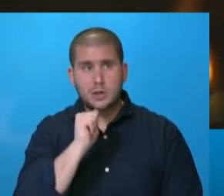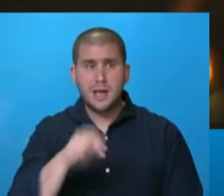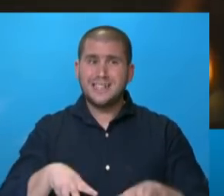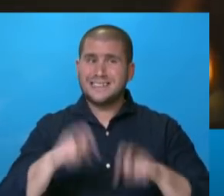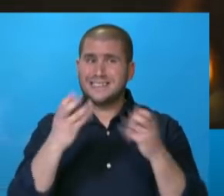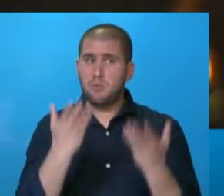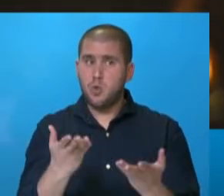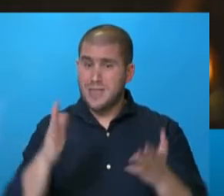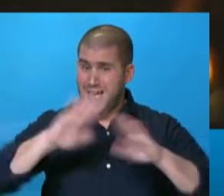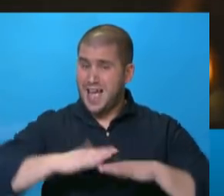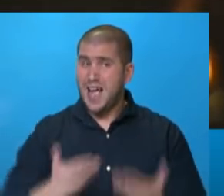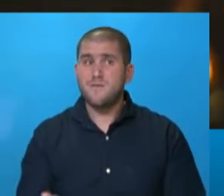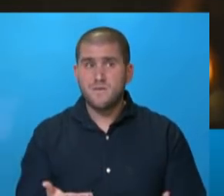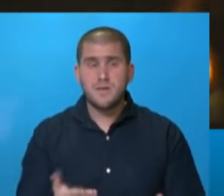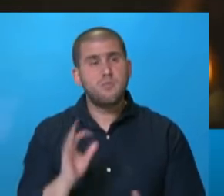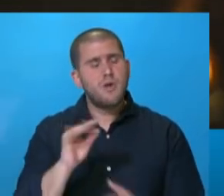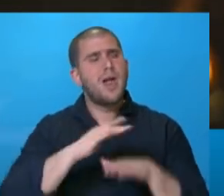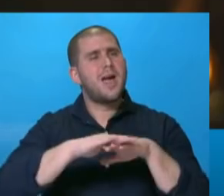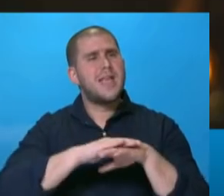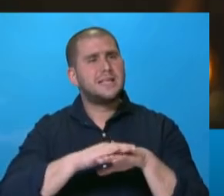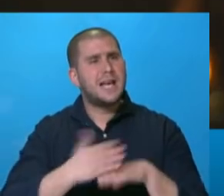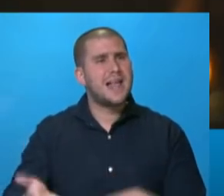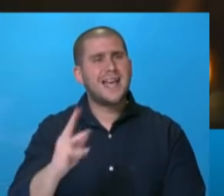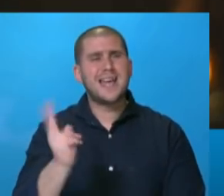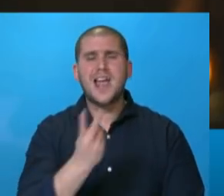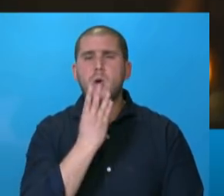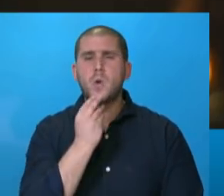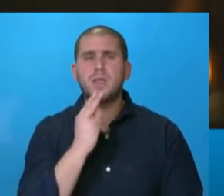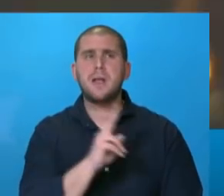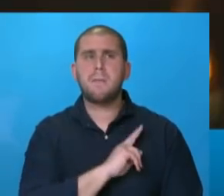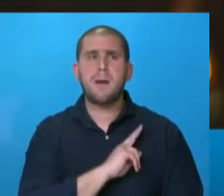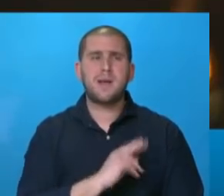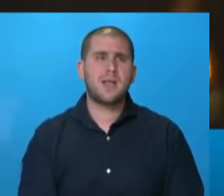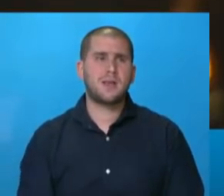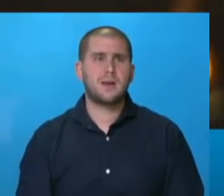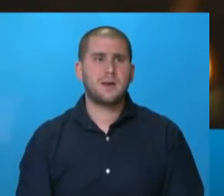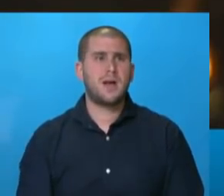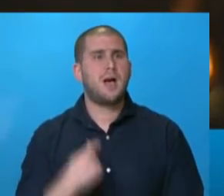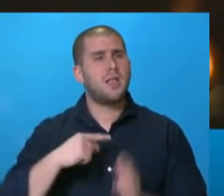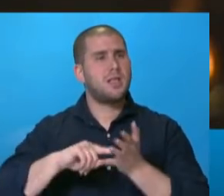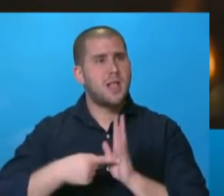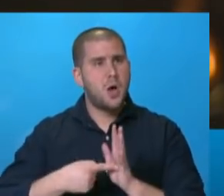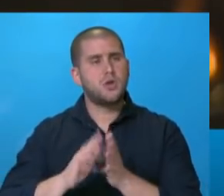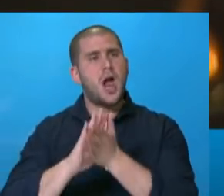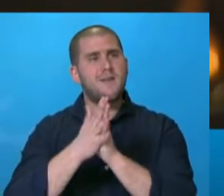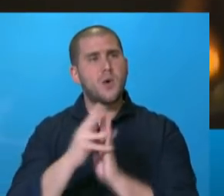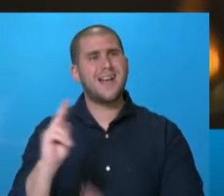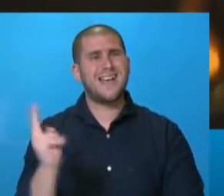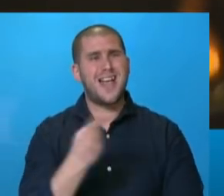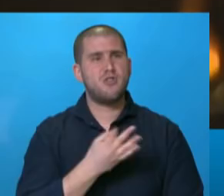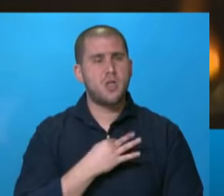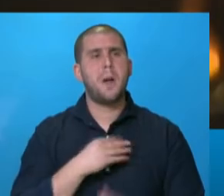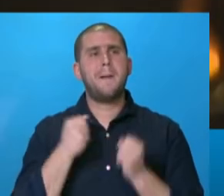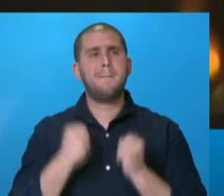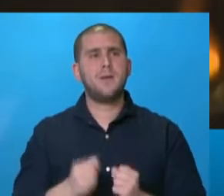opportunity tonight to apologize to the British Jewish community? I am determined that our society will be safe